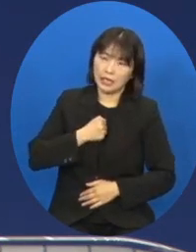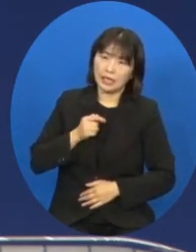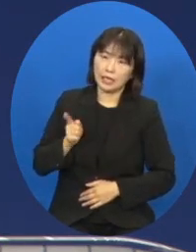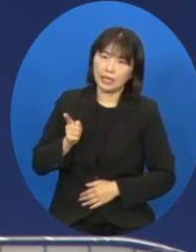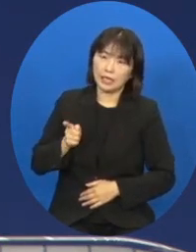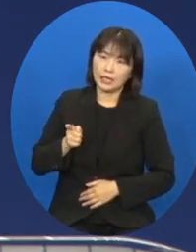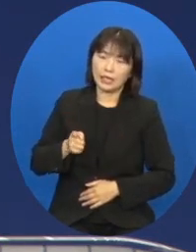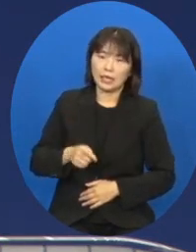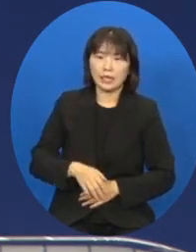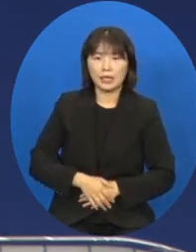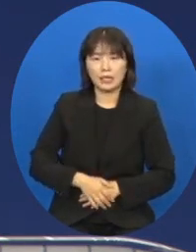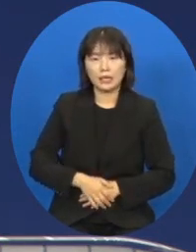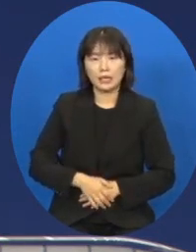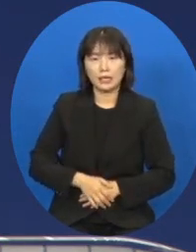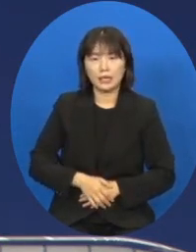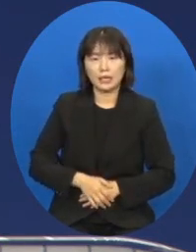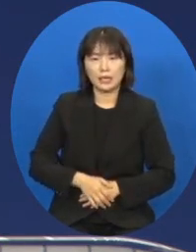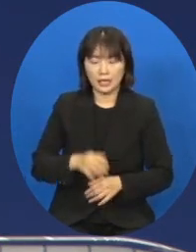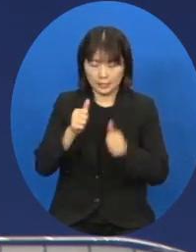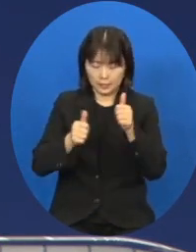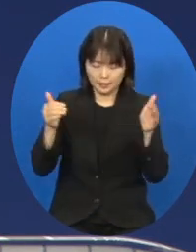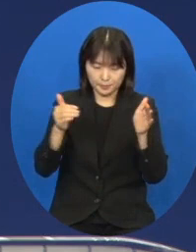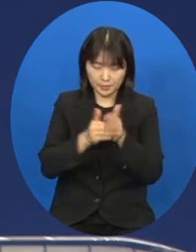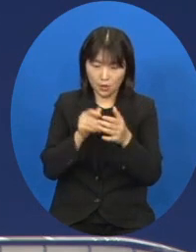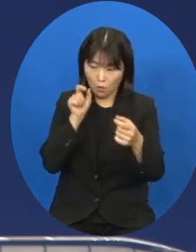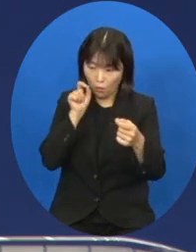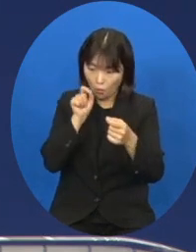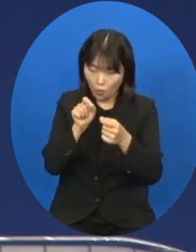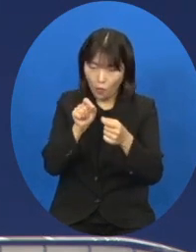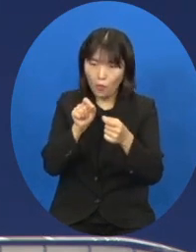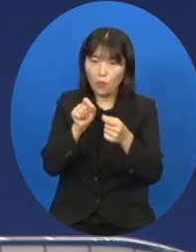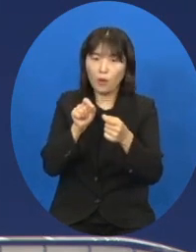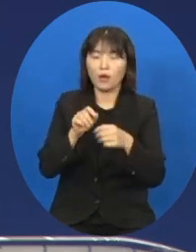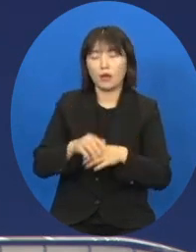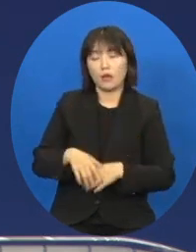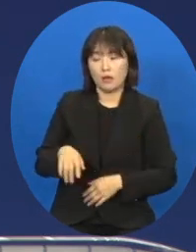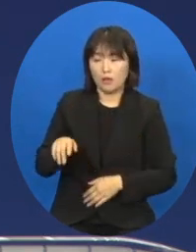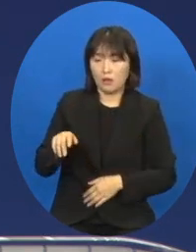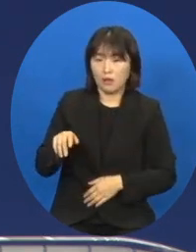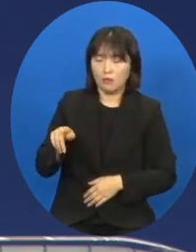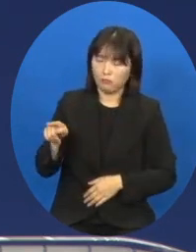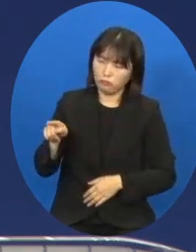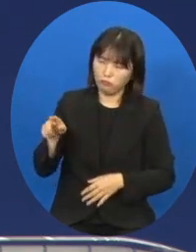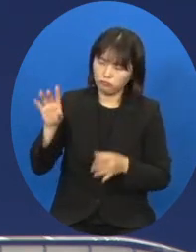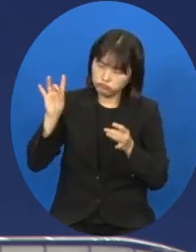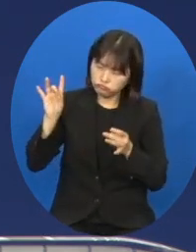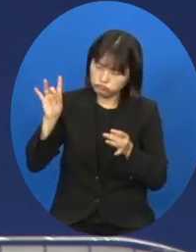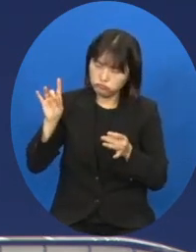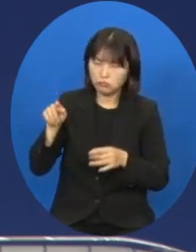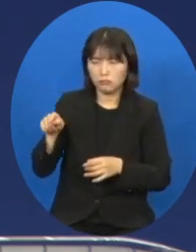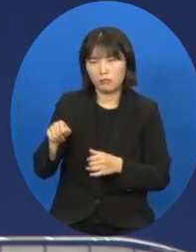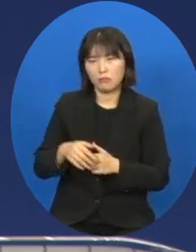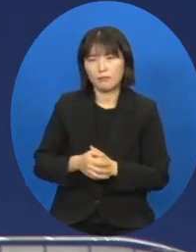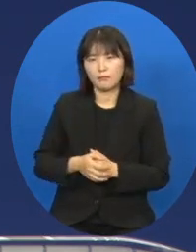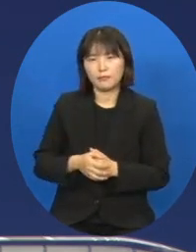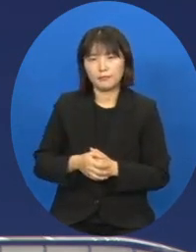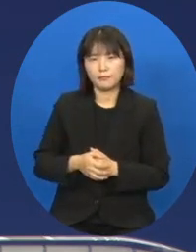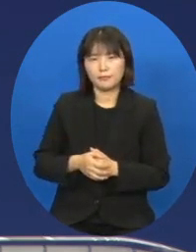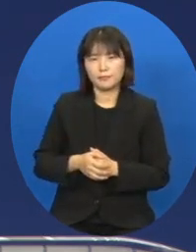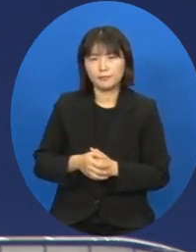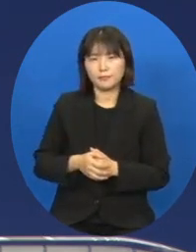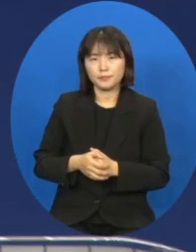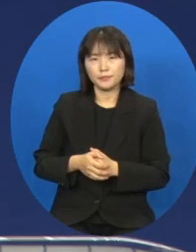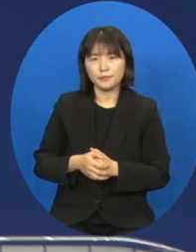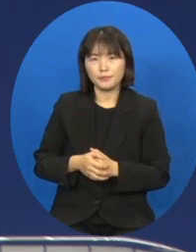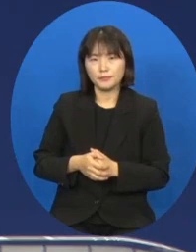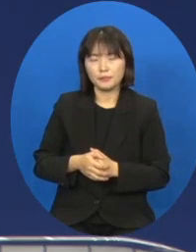같았습니다. 근데 시험 끝날 때가 다 되어서 여전히 한 줄도 쓰지 않으니까